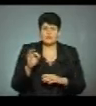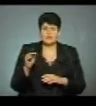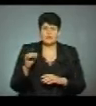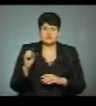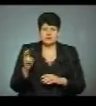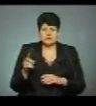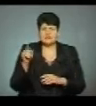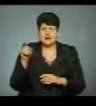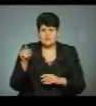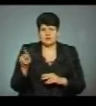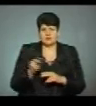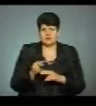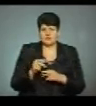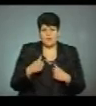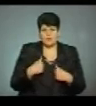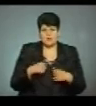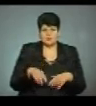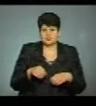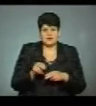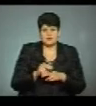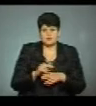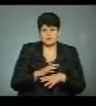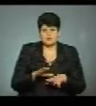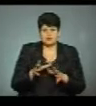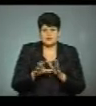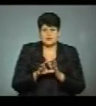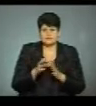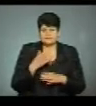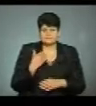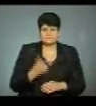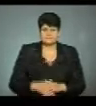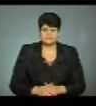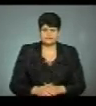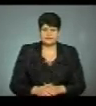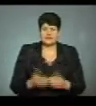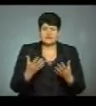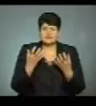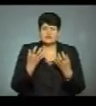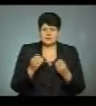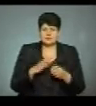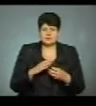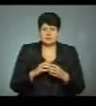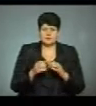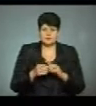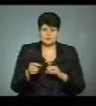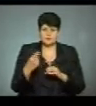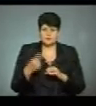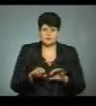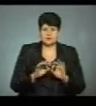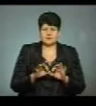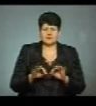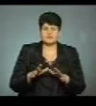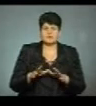Волощину, там ремонтували, а в нас ще ні, в нас ще нема світла. Які ще сьогодні були наслідки негоди на Тернопільщині, розповів